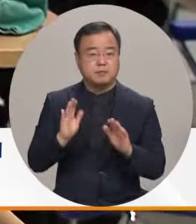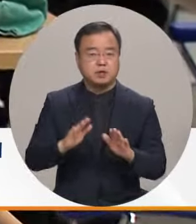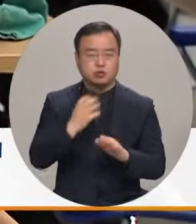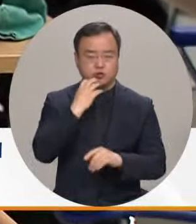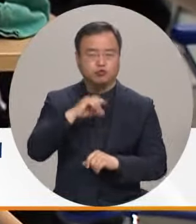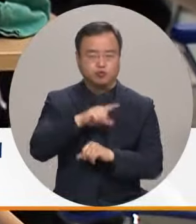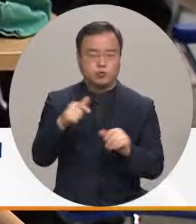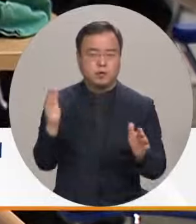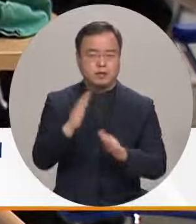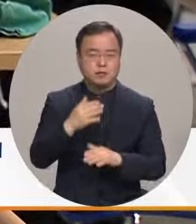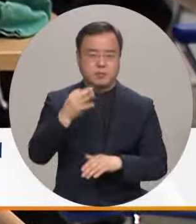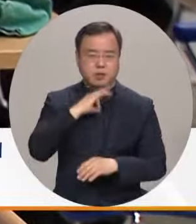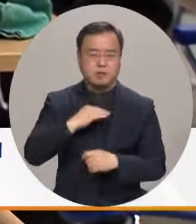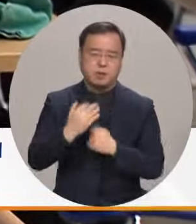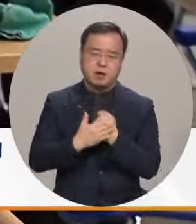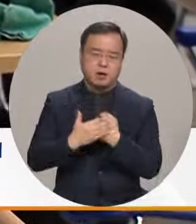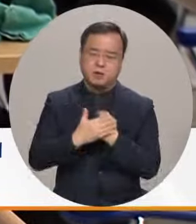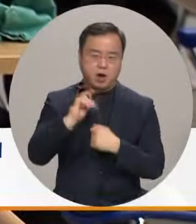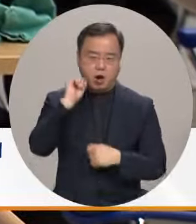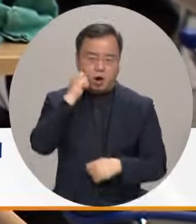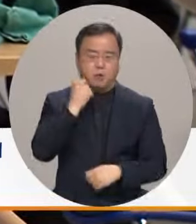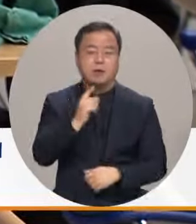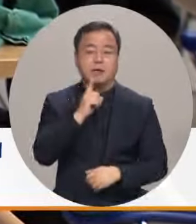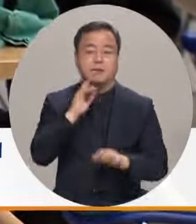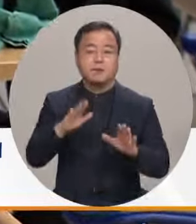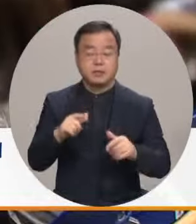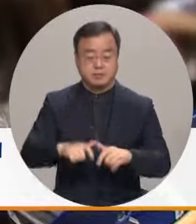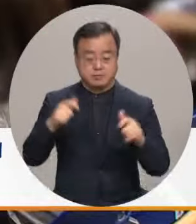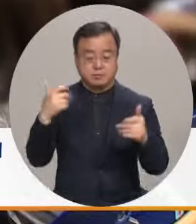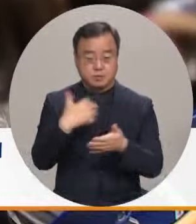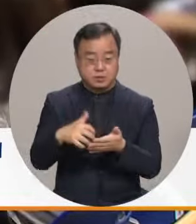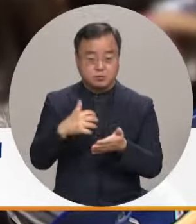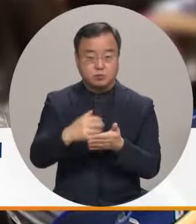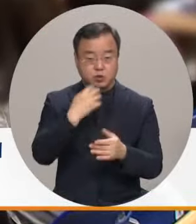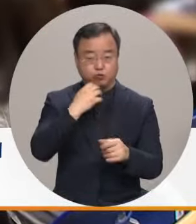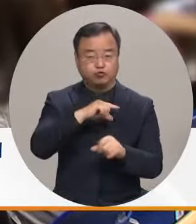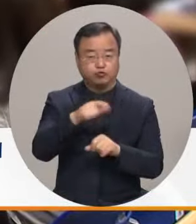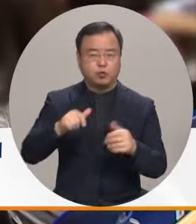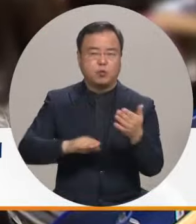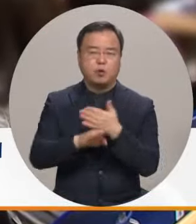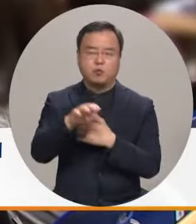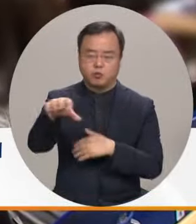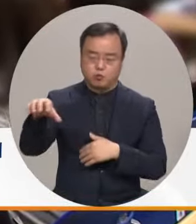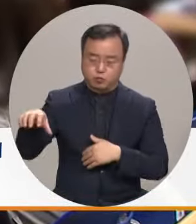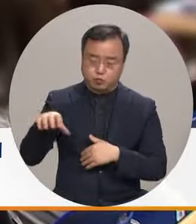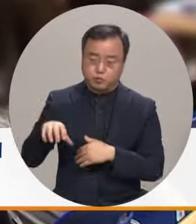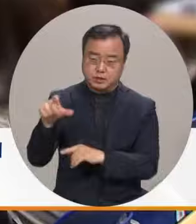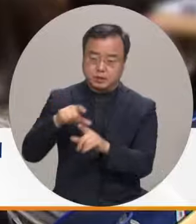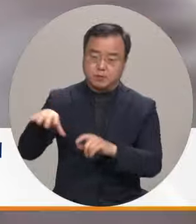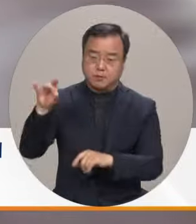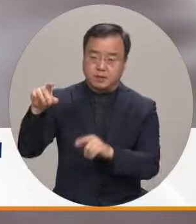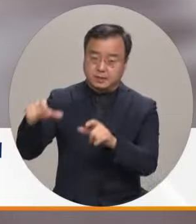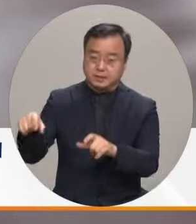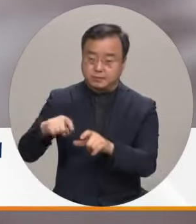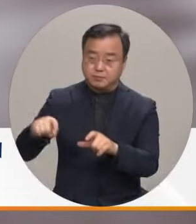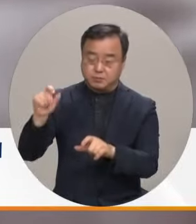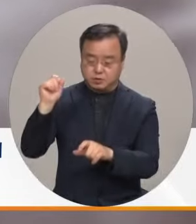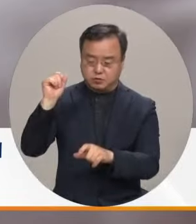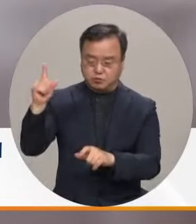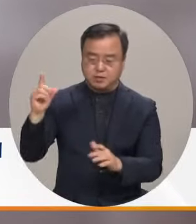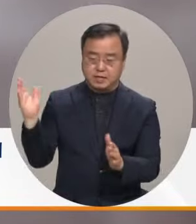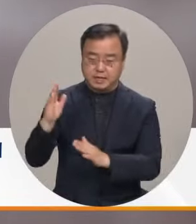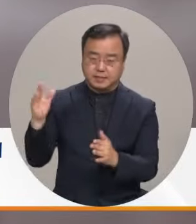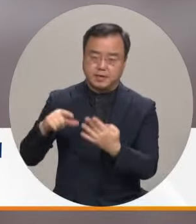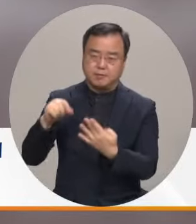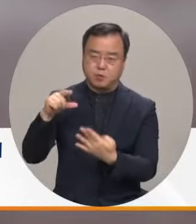수 있다고 말합니다. 이번 증원분은 비수도권에 우선 배치될 방침인데다 해당 지역 출신을 의무 선발하는 지역 인재